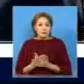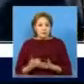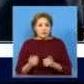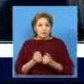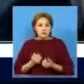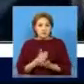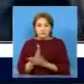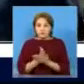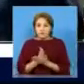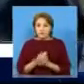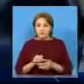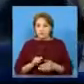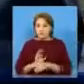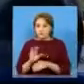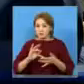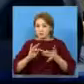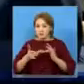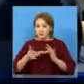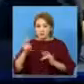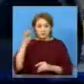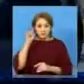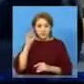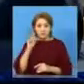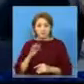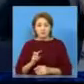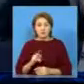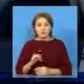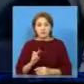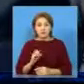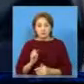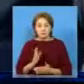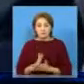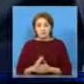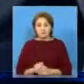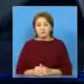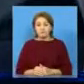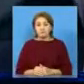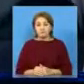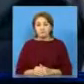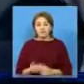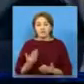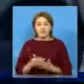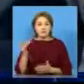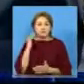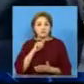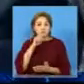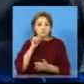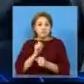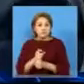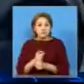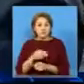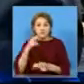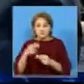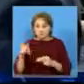услуги через приложение мобильные, через портал электронного правительства. Потому что поставлена задача до конца года